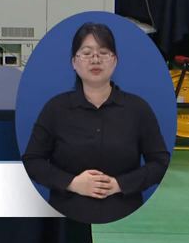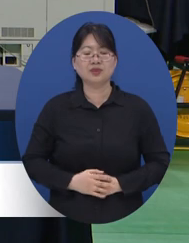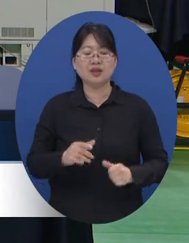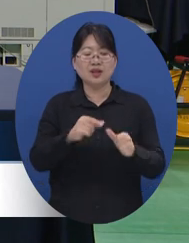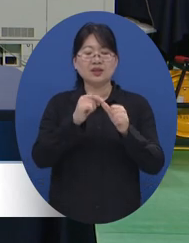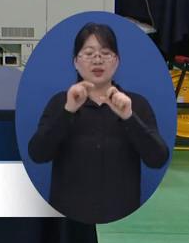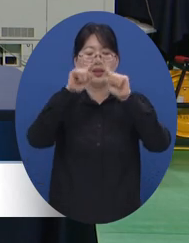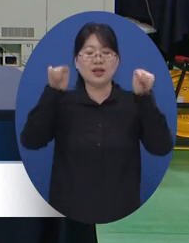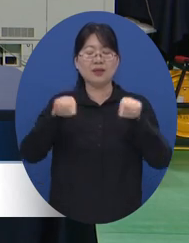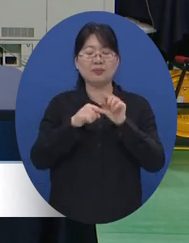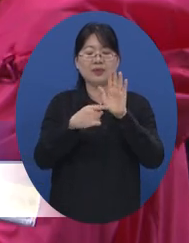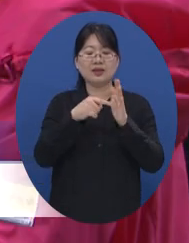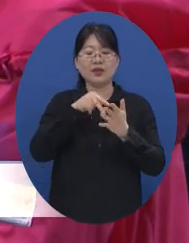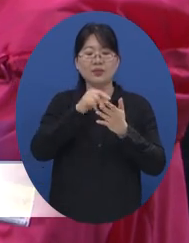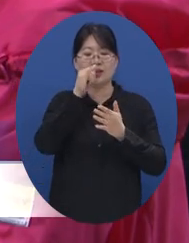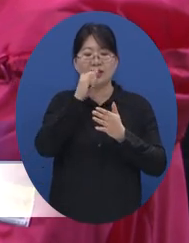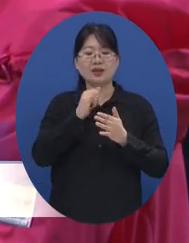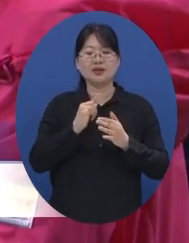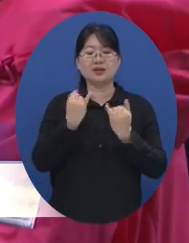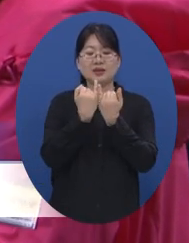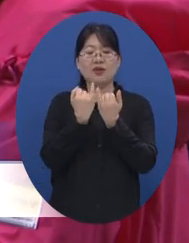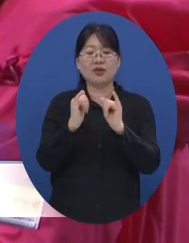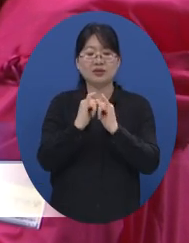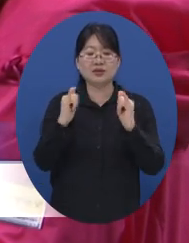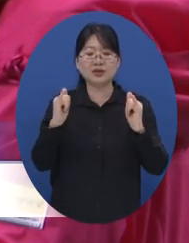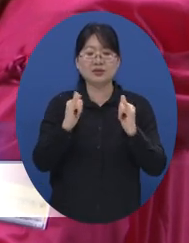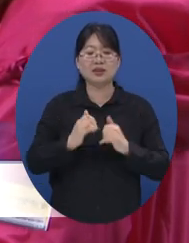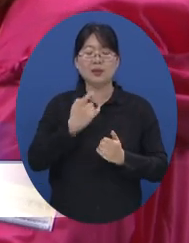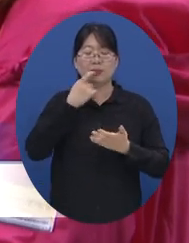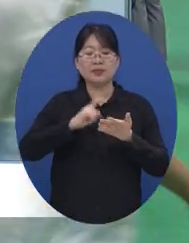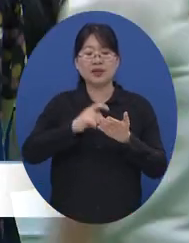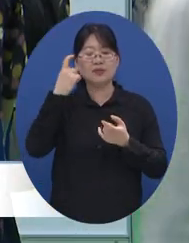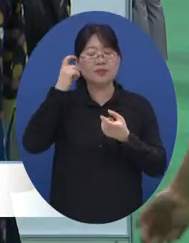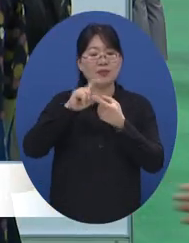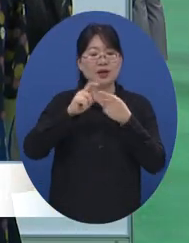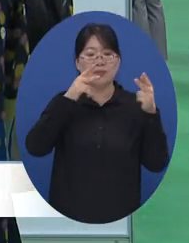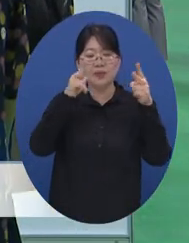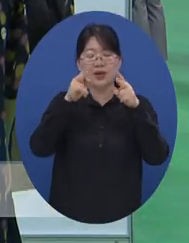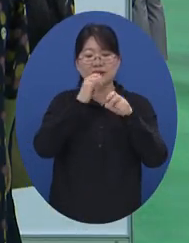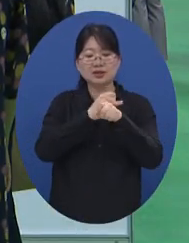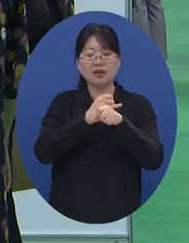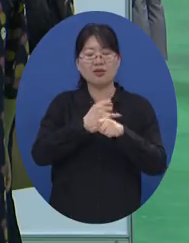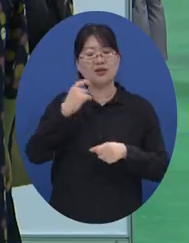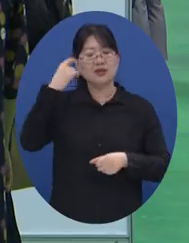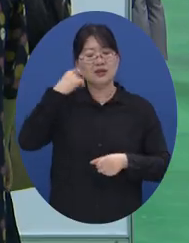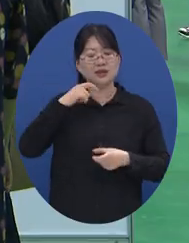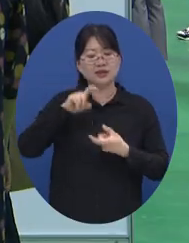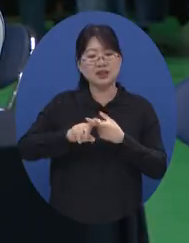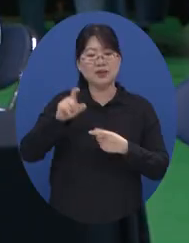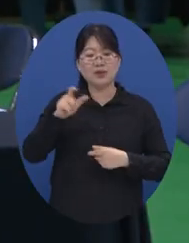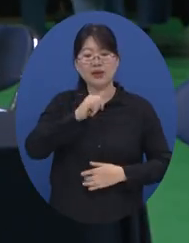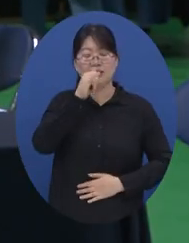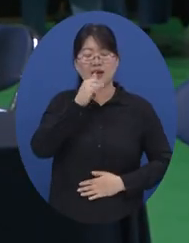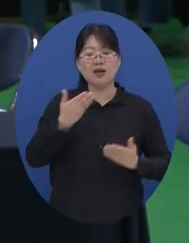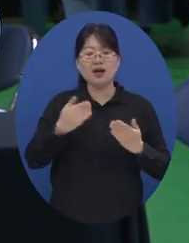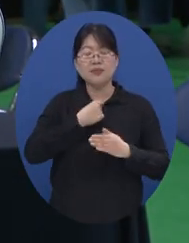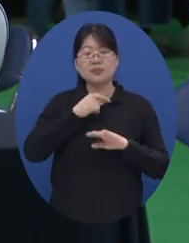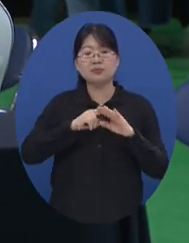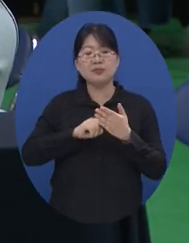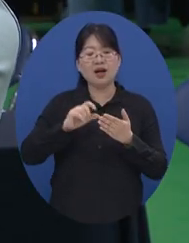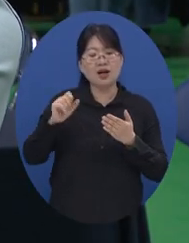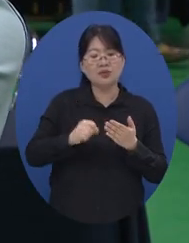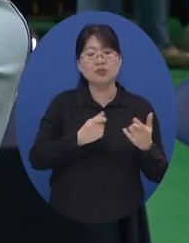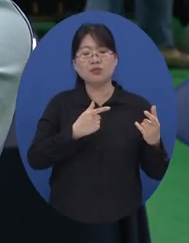채용 게시판 앞에 선 중장년 여성들. 쉽사리 눈을 떼지 못하고 사뭇 진지합니다. 일하고 싶은